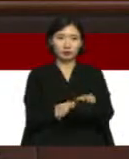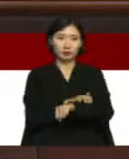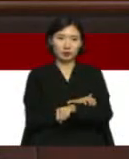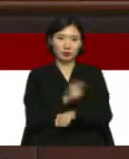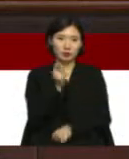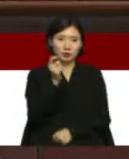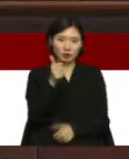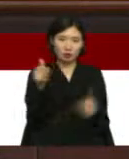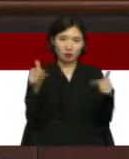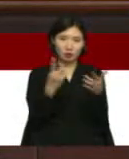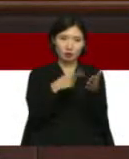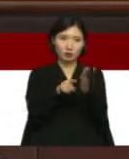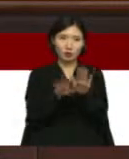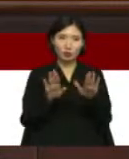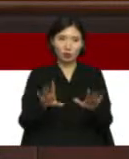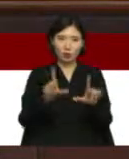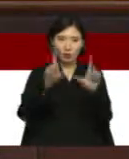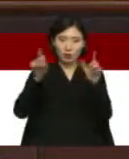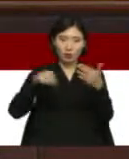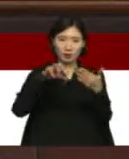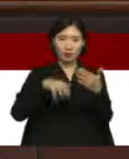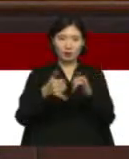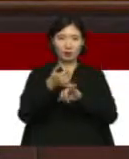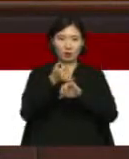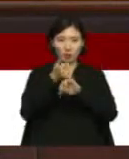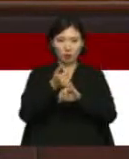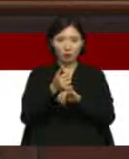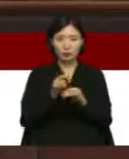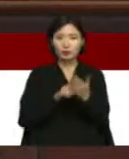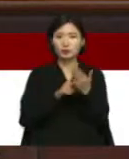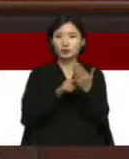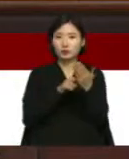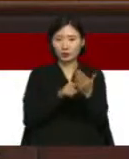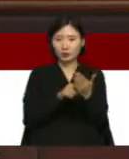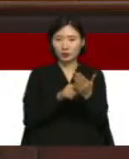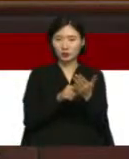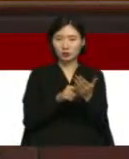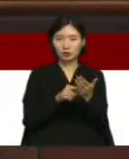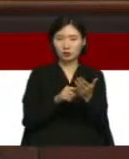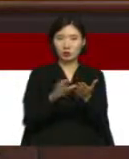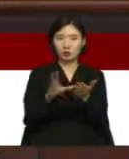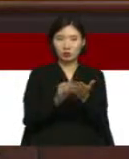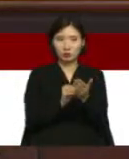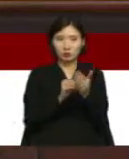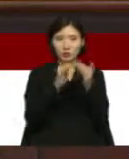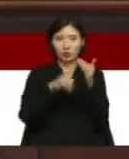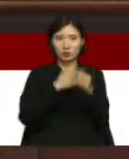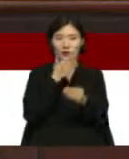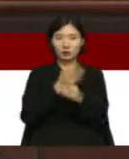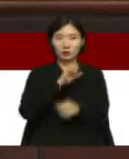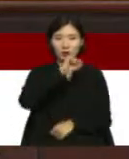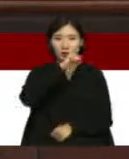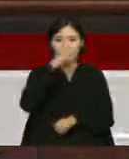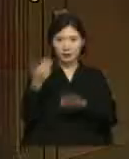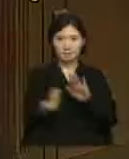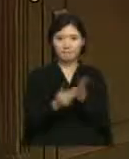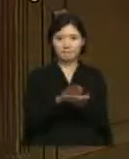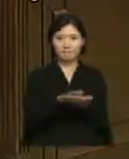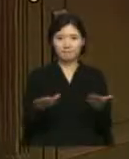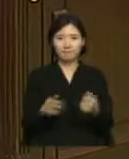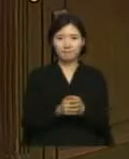최소화하기 위해 금년 내 반드시 추진해야 할 현안 사업들을 중심으로 예산을